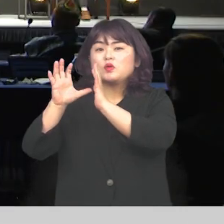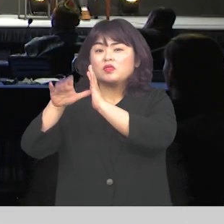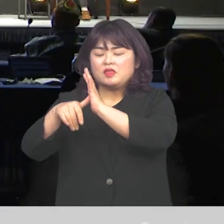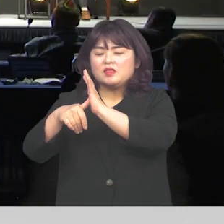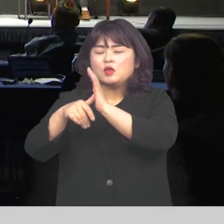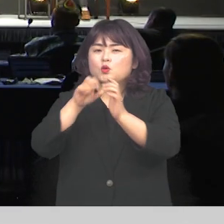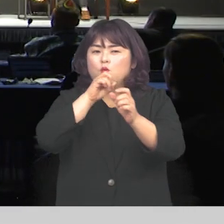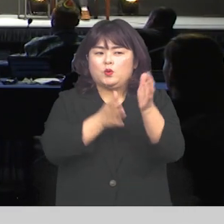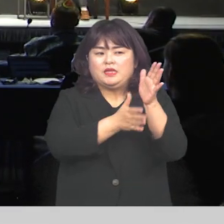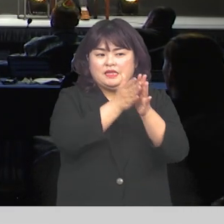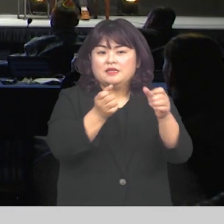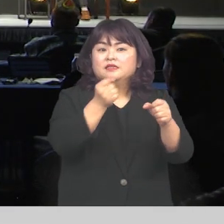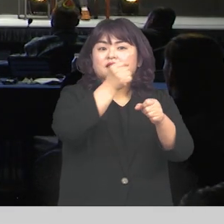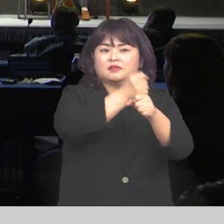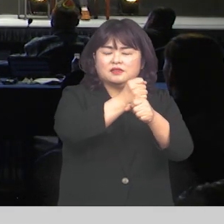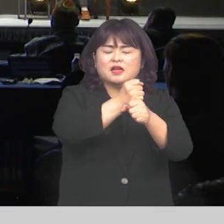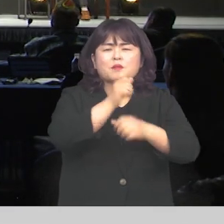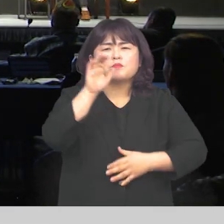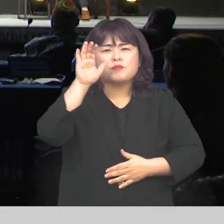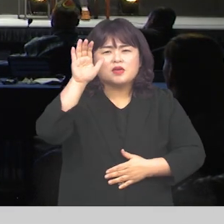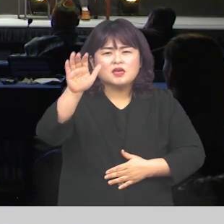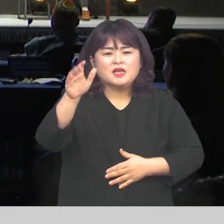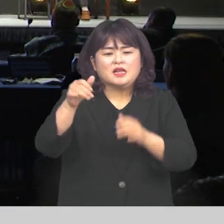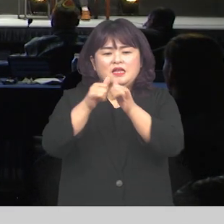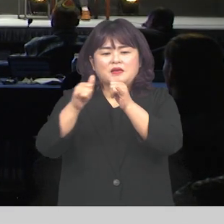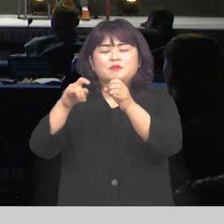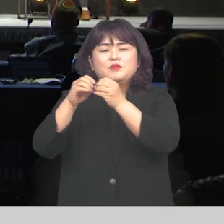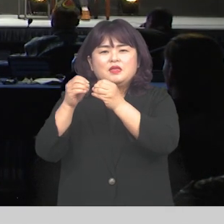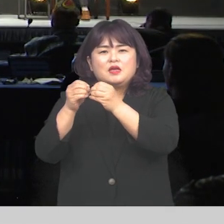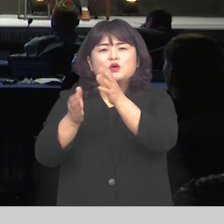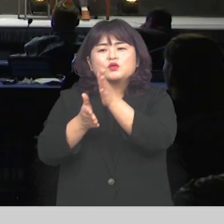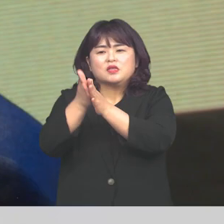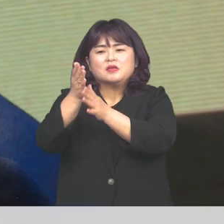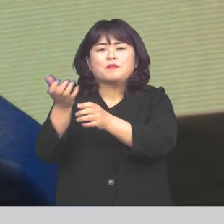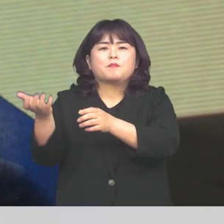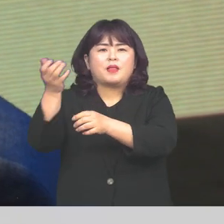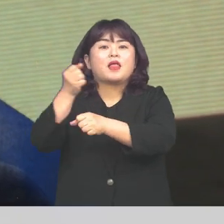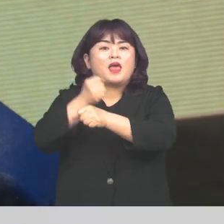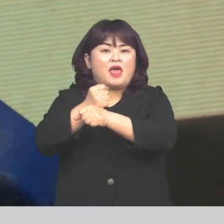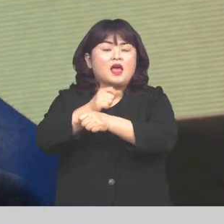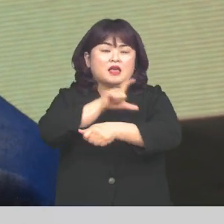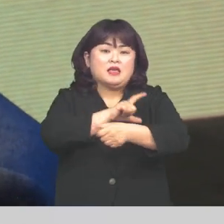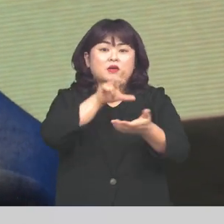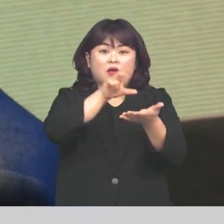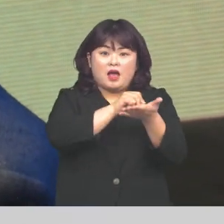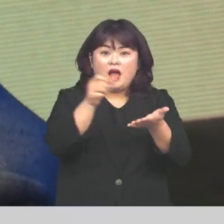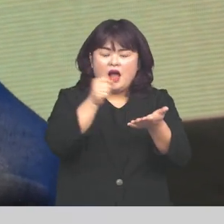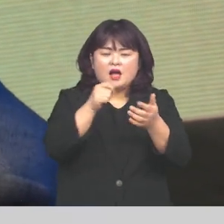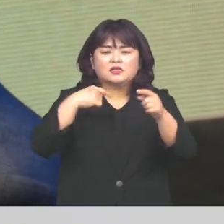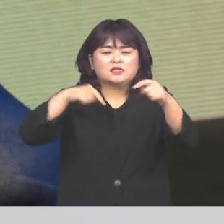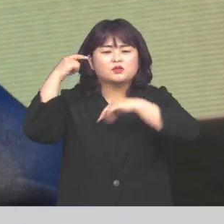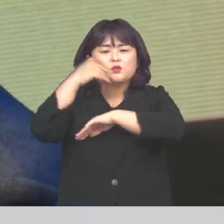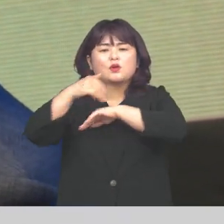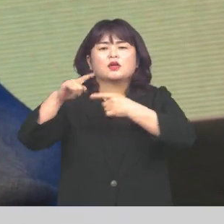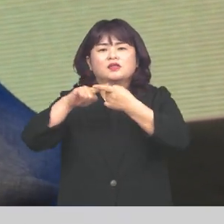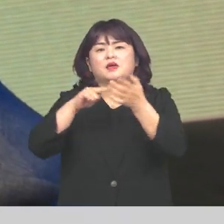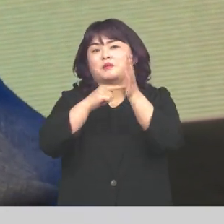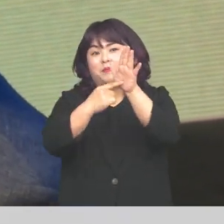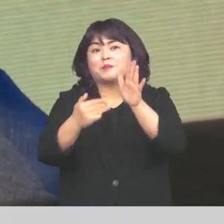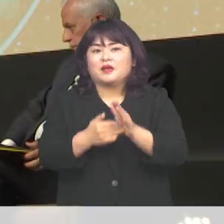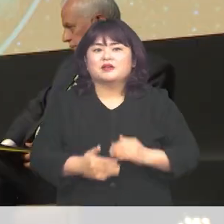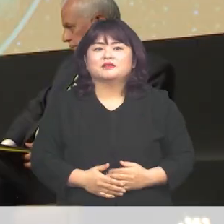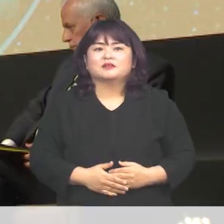세션에서 용인 르네상스, 미래 인문도시의 길을 열다를 주제로 인문 가치에 중점을 둔 시 정책을